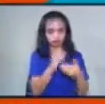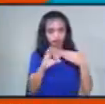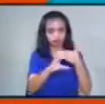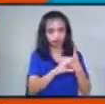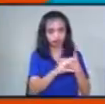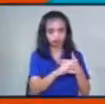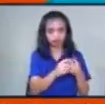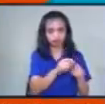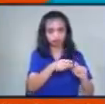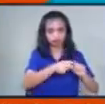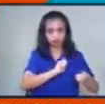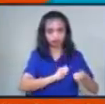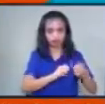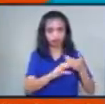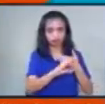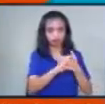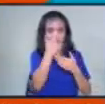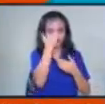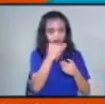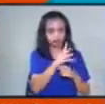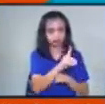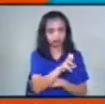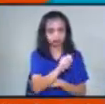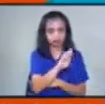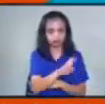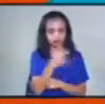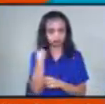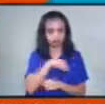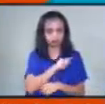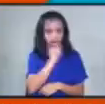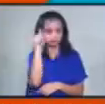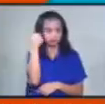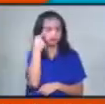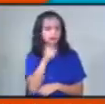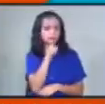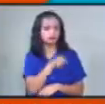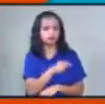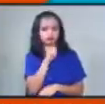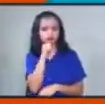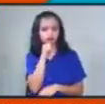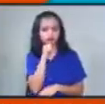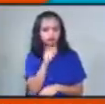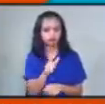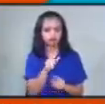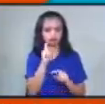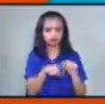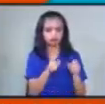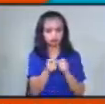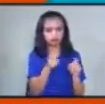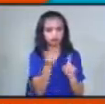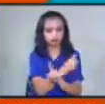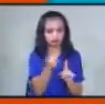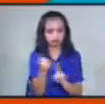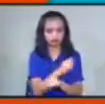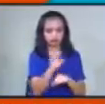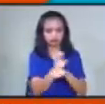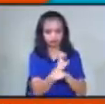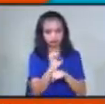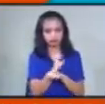dahil ang DNR po, isang sangay na ating gobyerno na I'm sure hindi magtotolerate ng pang-aapi sa mga